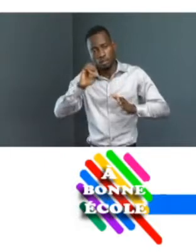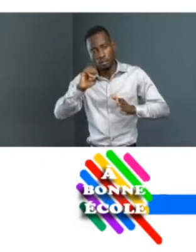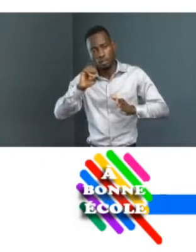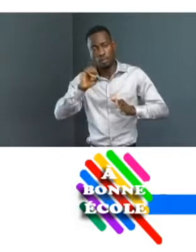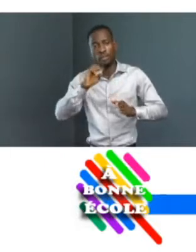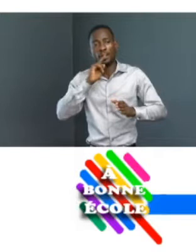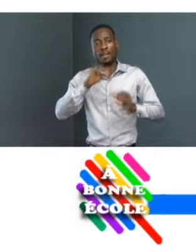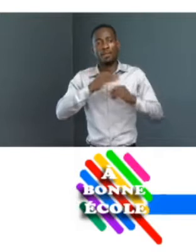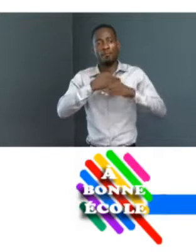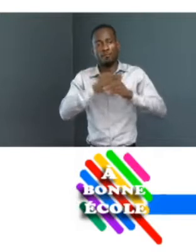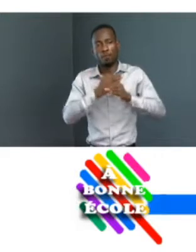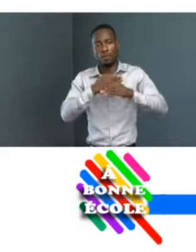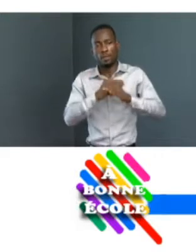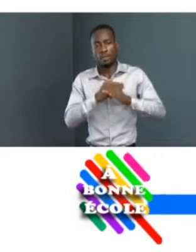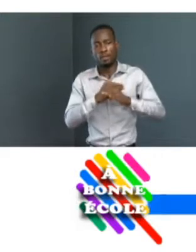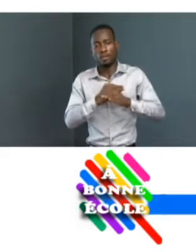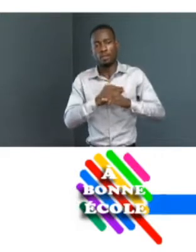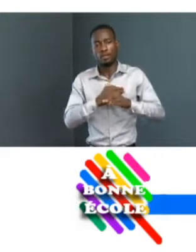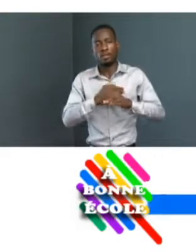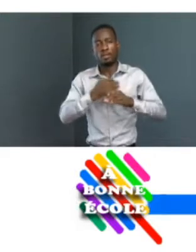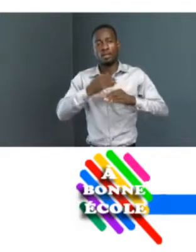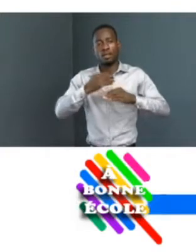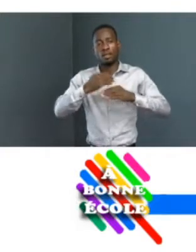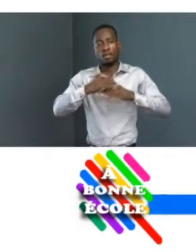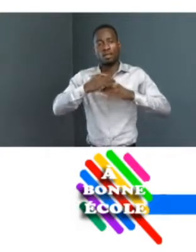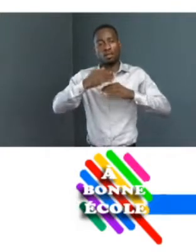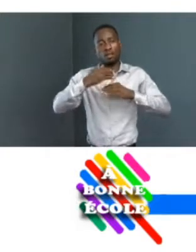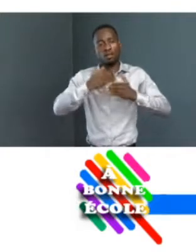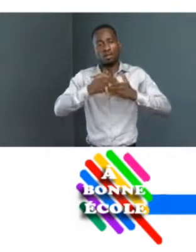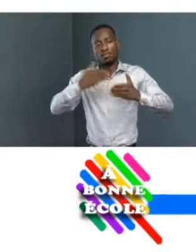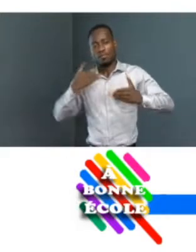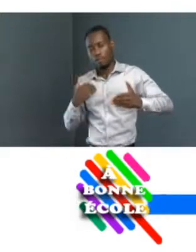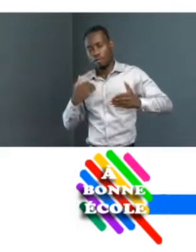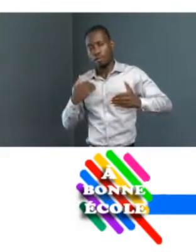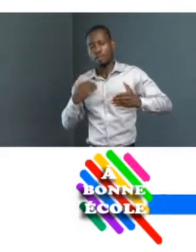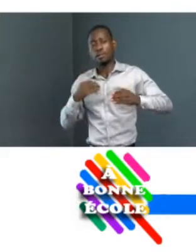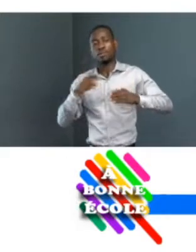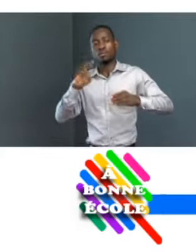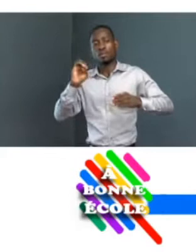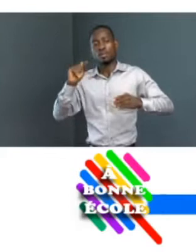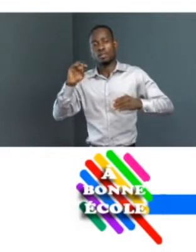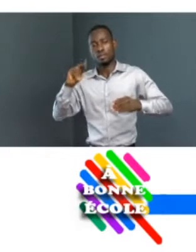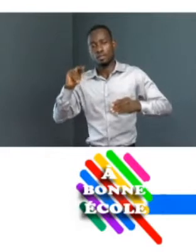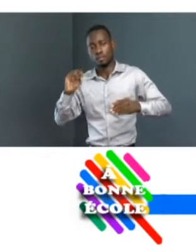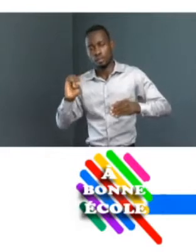est formée en avant de la rétine. Donc l'œil myope